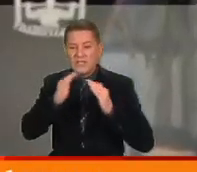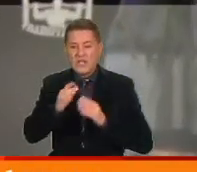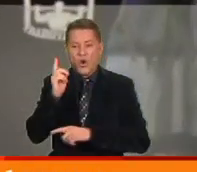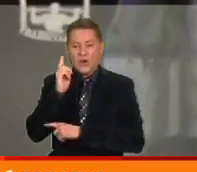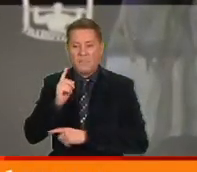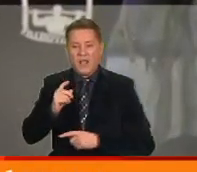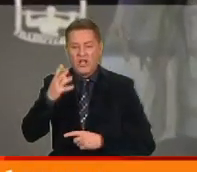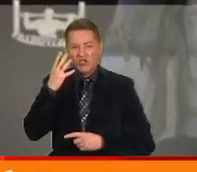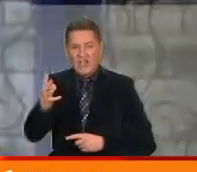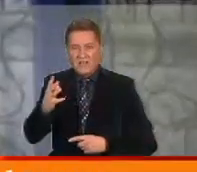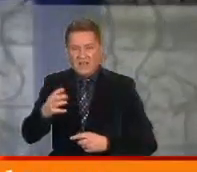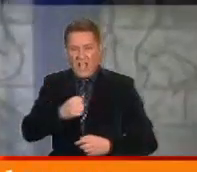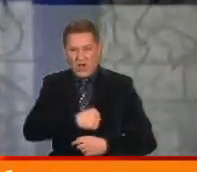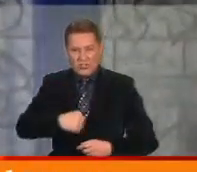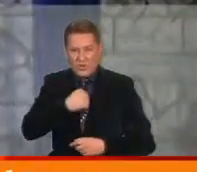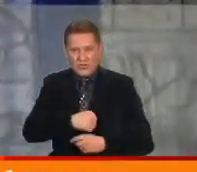четверо розлючених перевертнів.